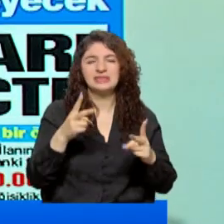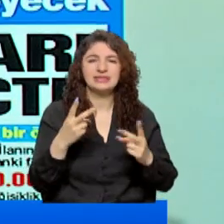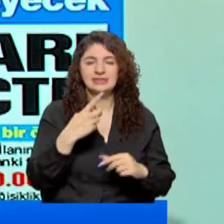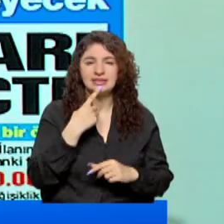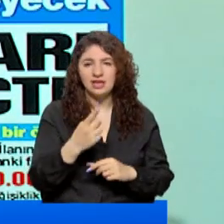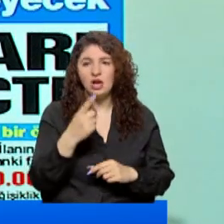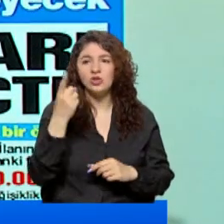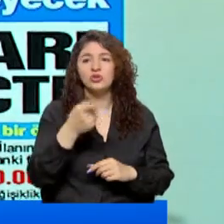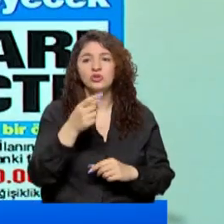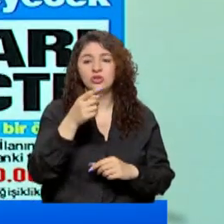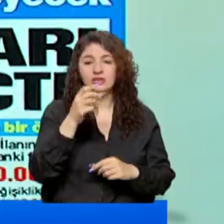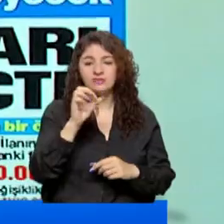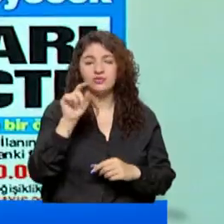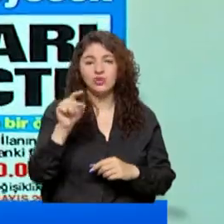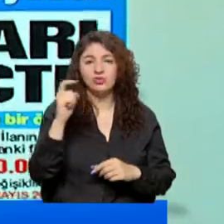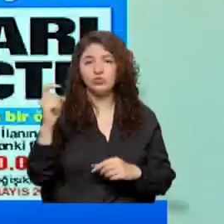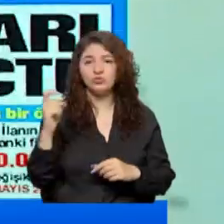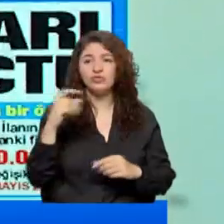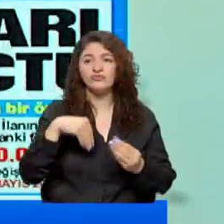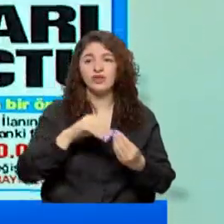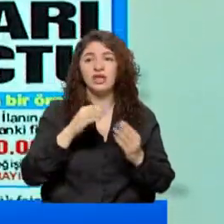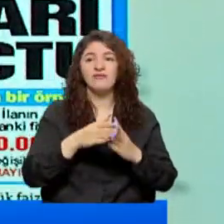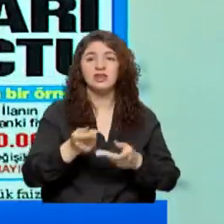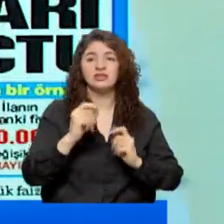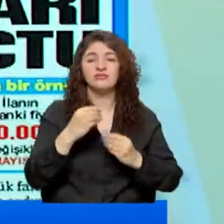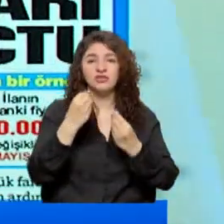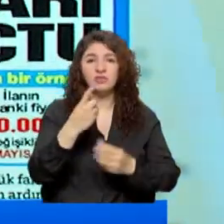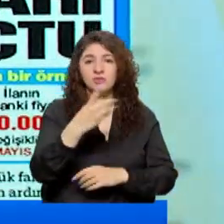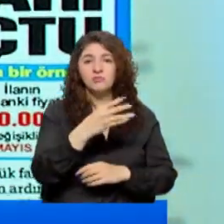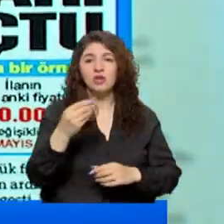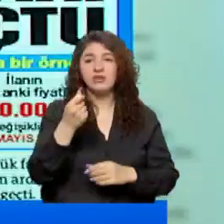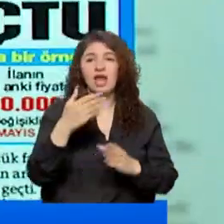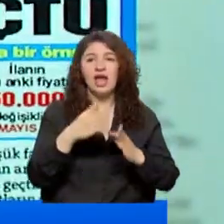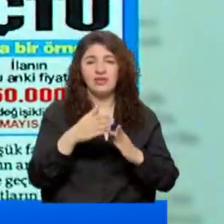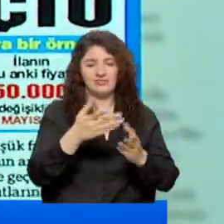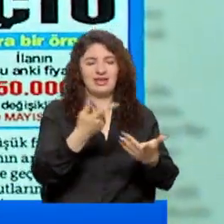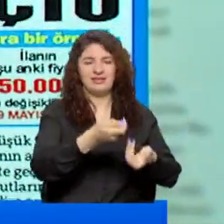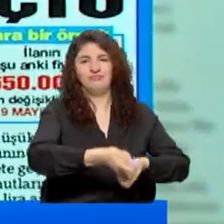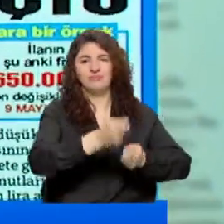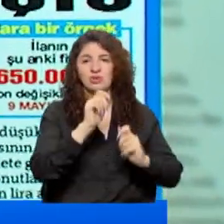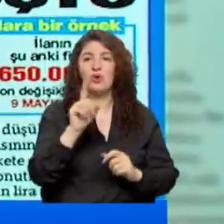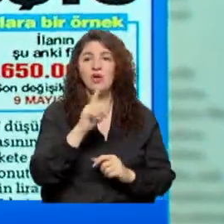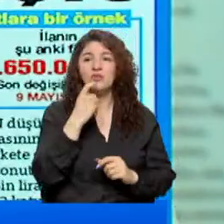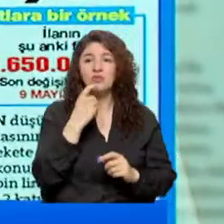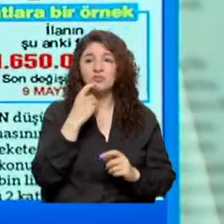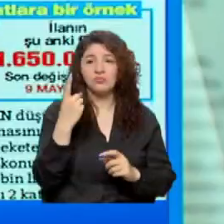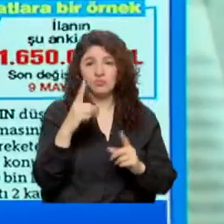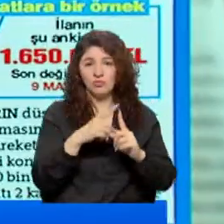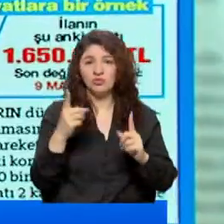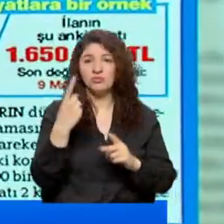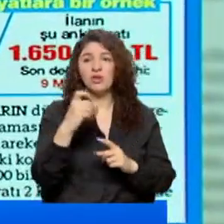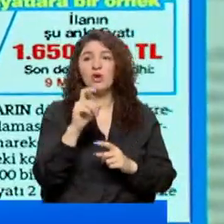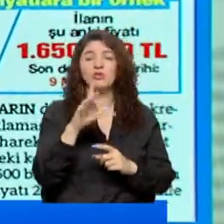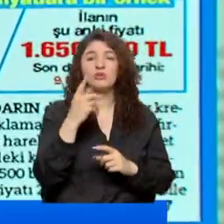alabilsin diye yüzde 0-99 faizle konut kredisi verecekler 1 milyon lira kredi çeken on yıl boyunca